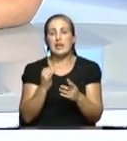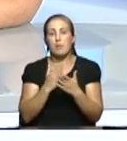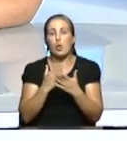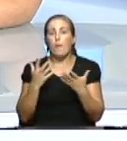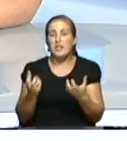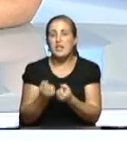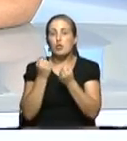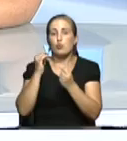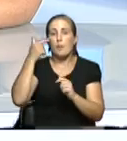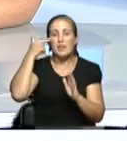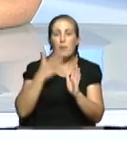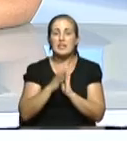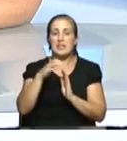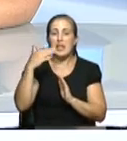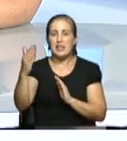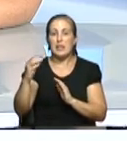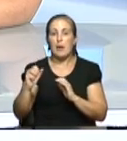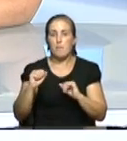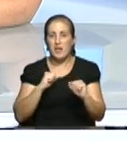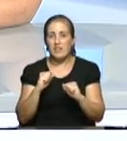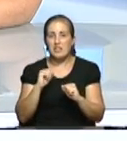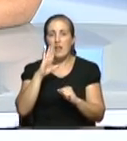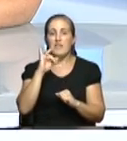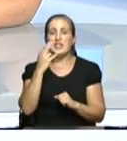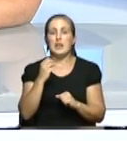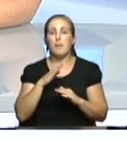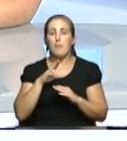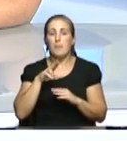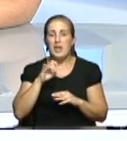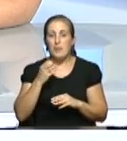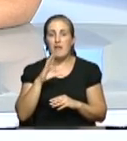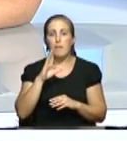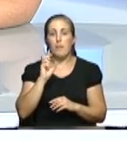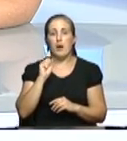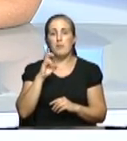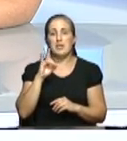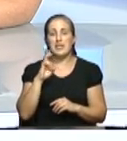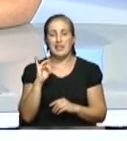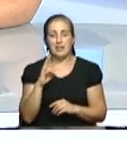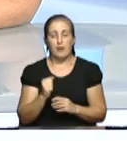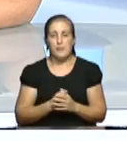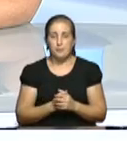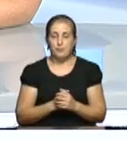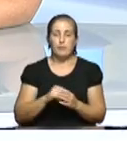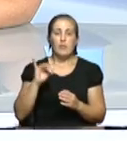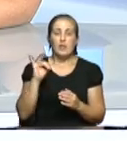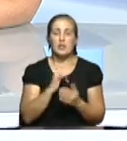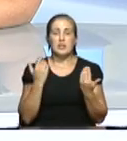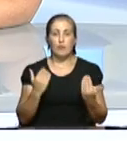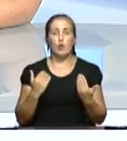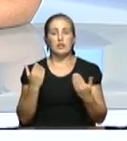понимание со стороны правительства вице-премьера бавыкина евгений глеба ван и сегодня именно